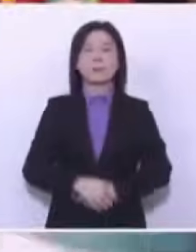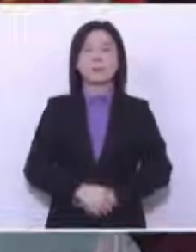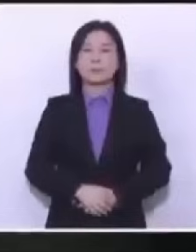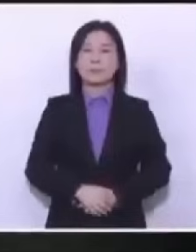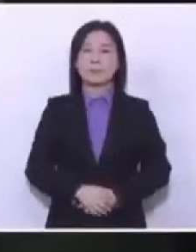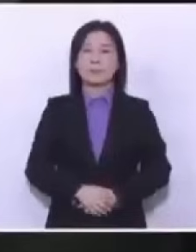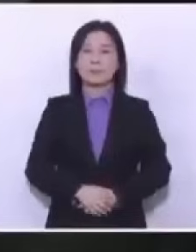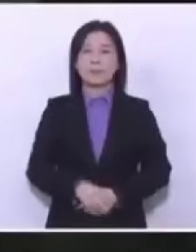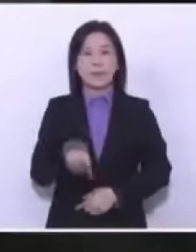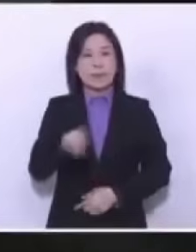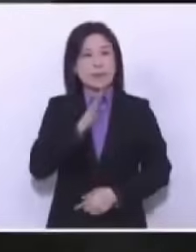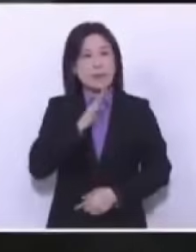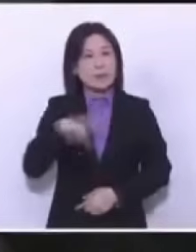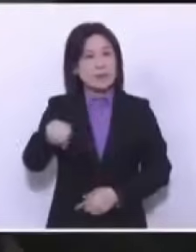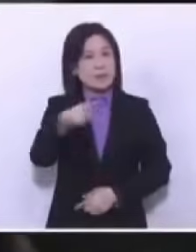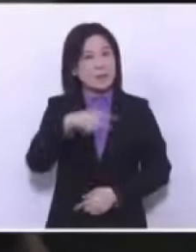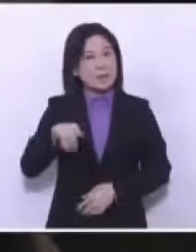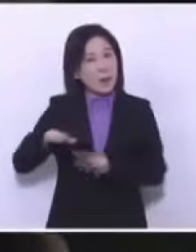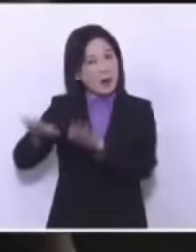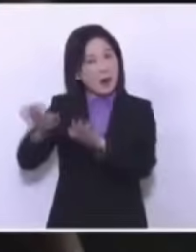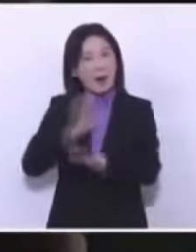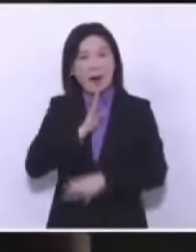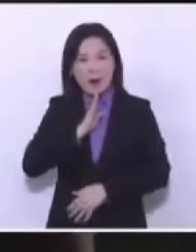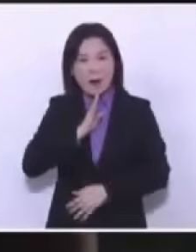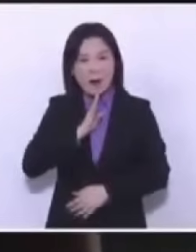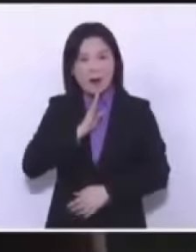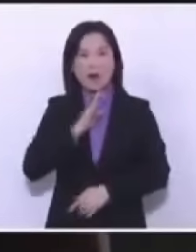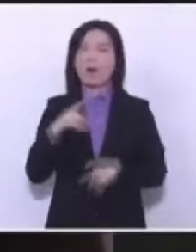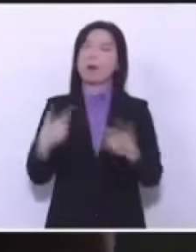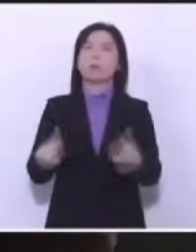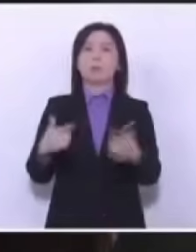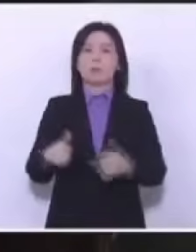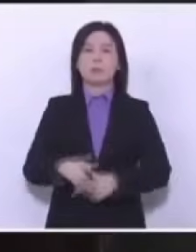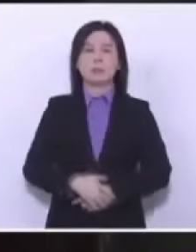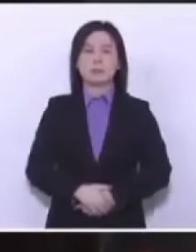这是大家要的进步吗？